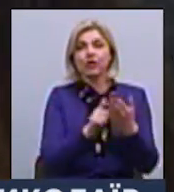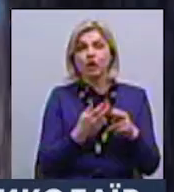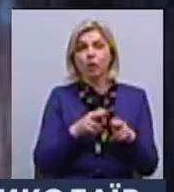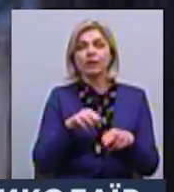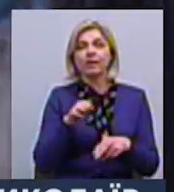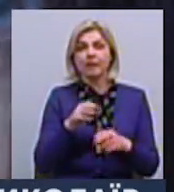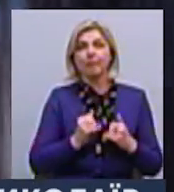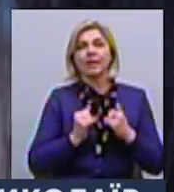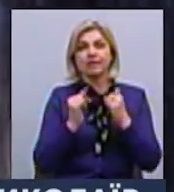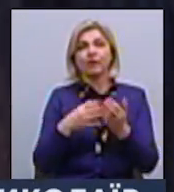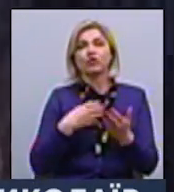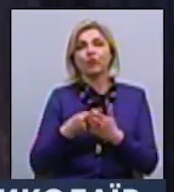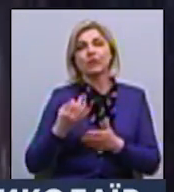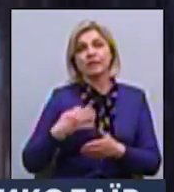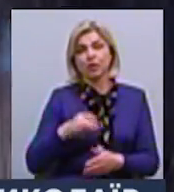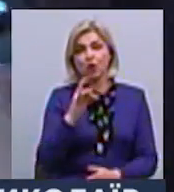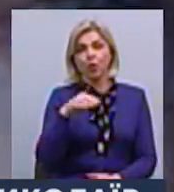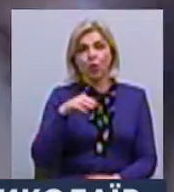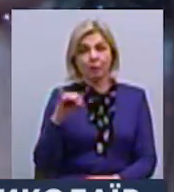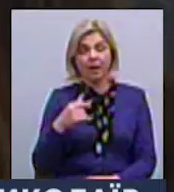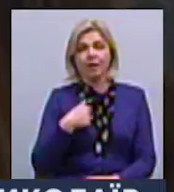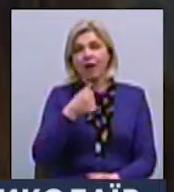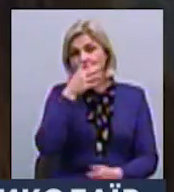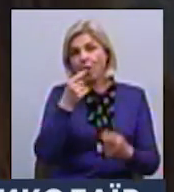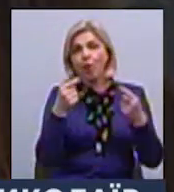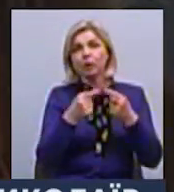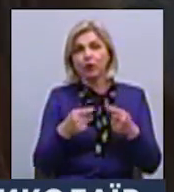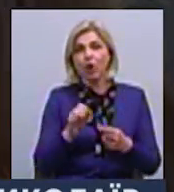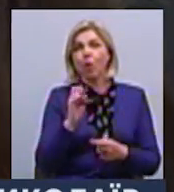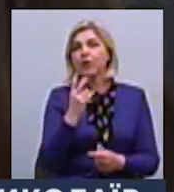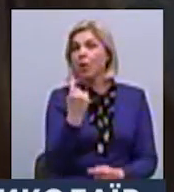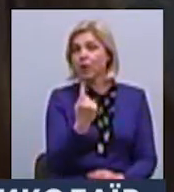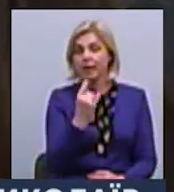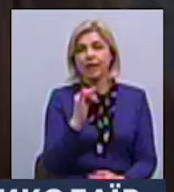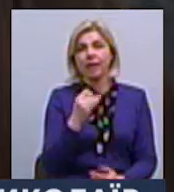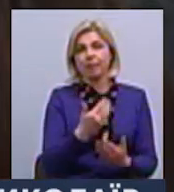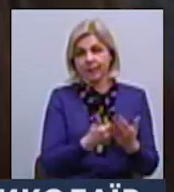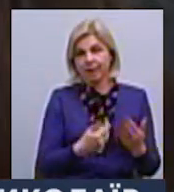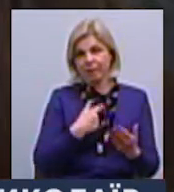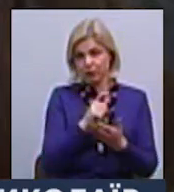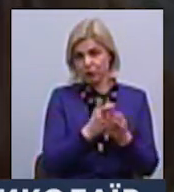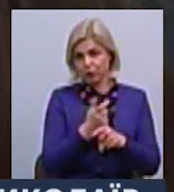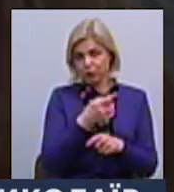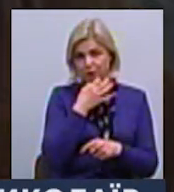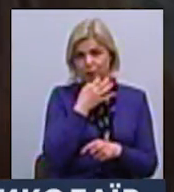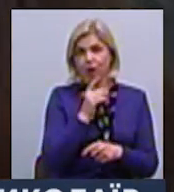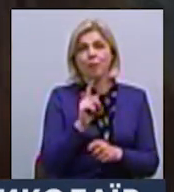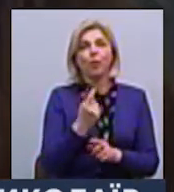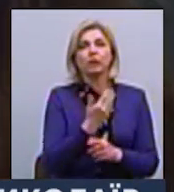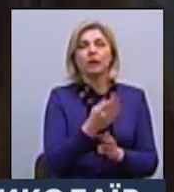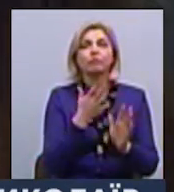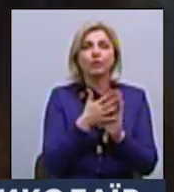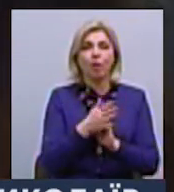присвятила своєму синові Ромі. Я, на жаль, не зможу конкретизувати, він не один, і ось вони мені дуже подобаються, тому що вони